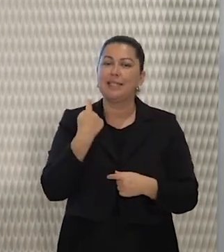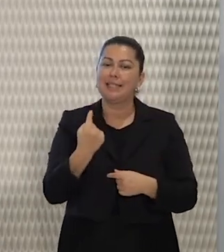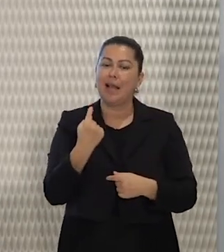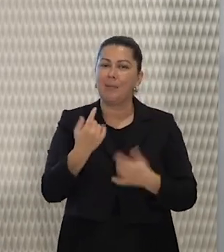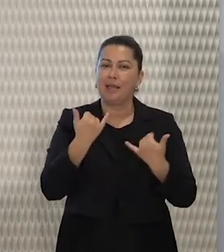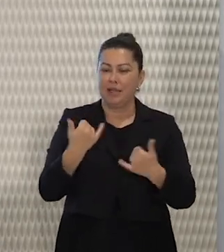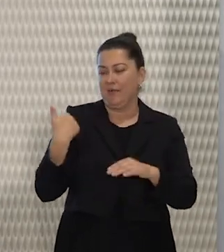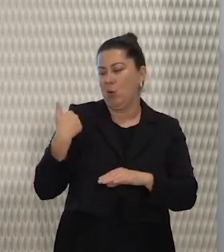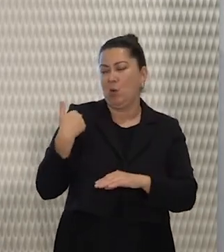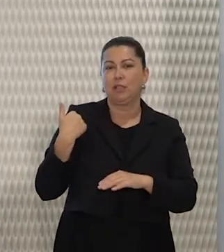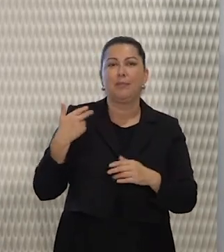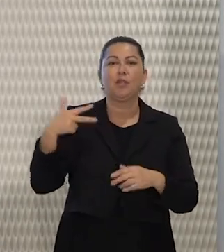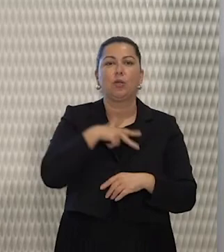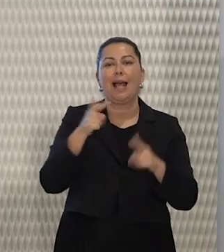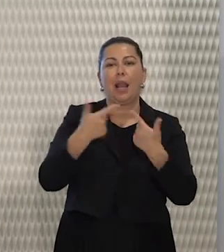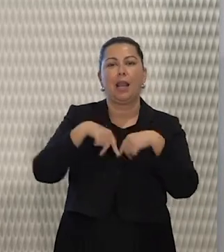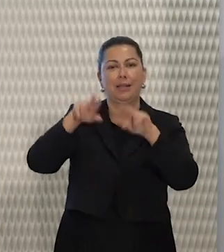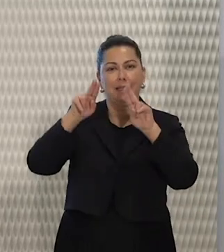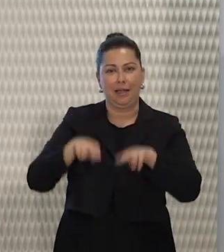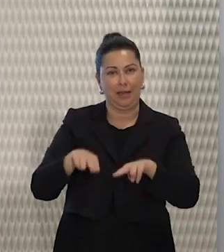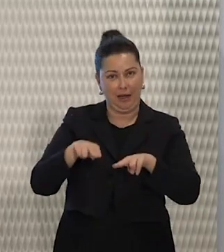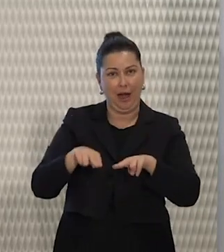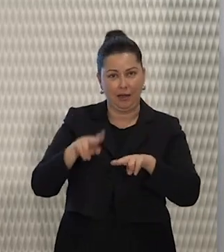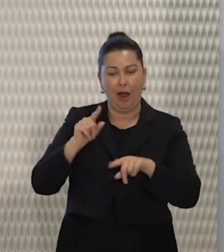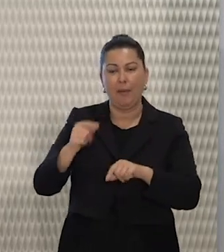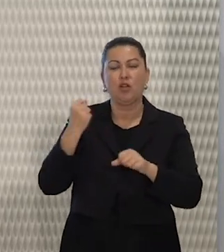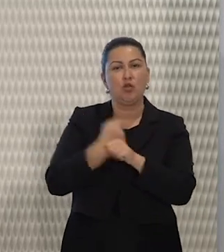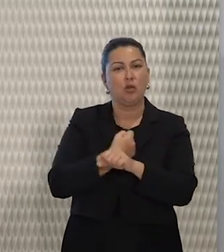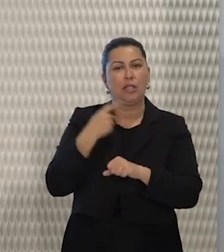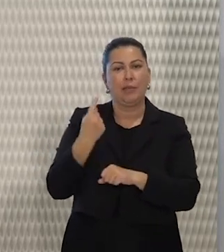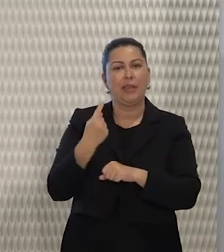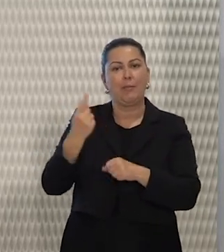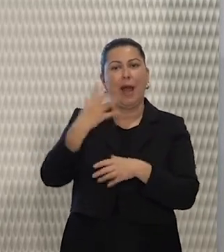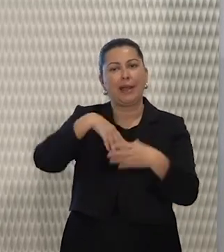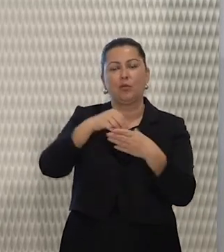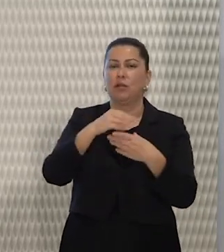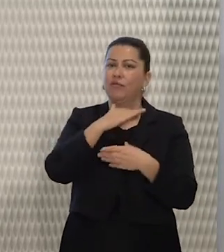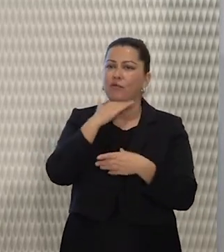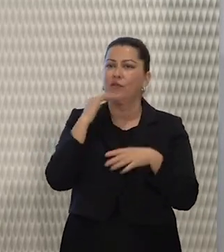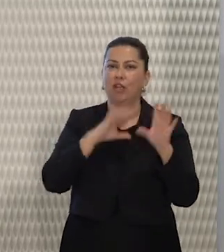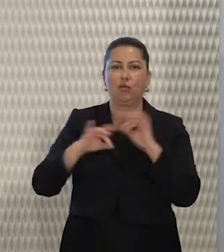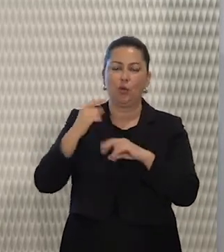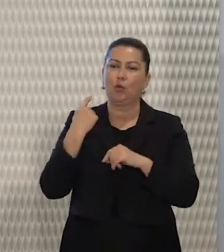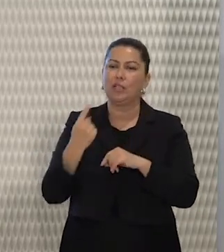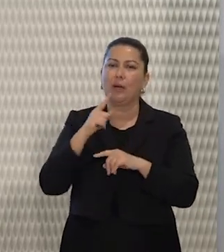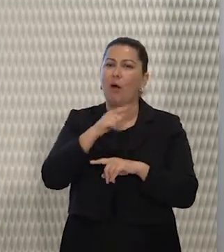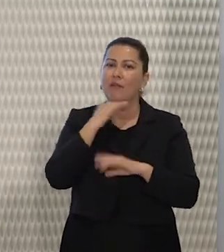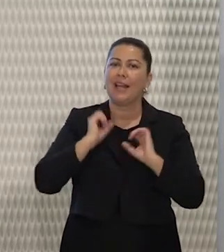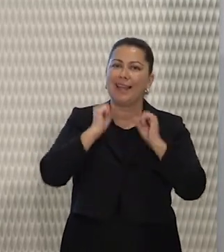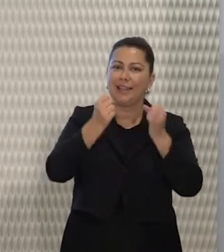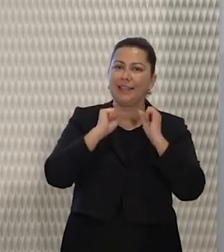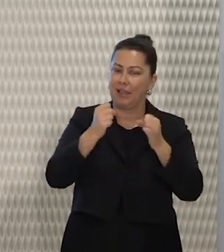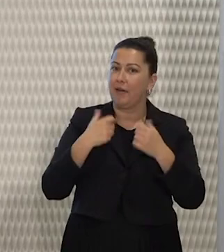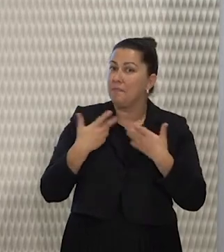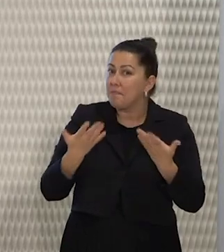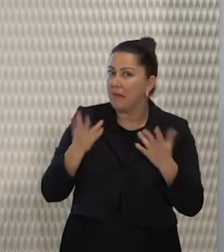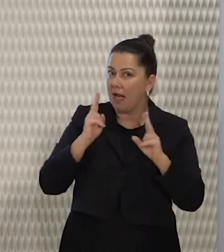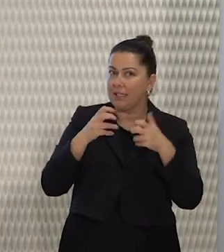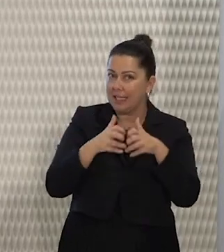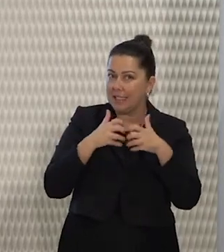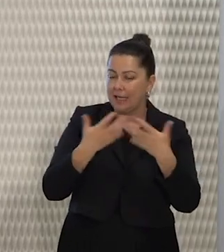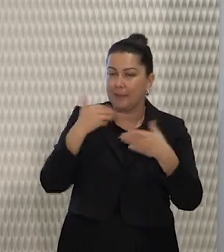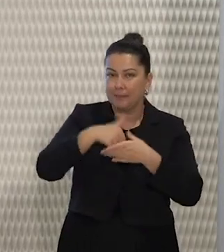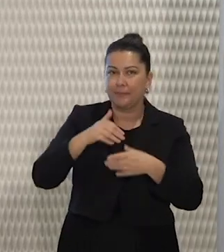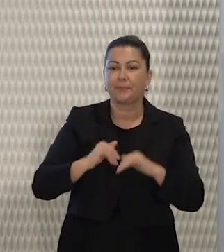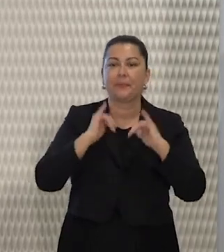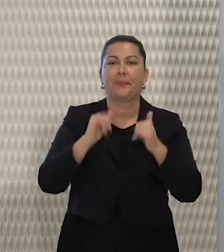kurzem Soziallandesrat und haben aber mit dem Thema Inklusion trotzdem schon einige Zeit zu tun und auch selbst schon Initiativen gestartet. Erzählen Sie uns vielleicht kurz. Ja, also